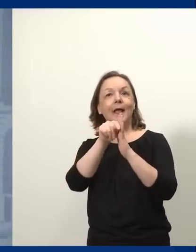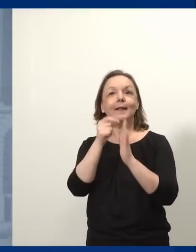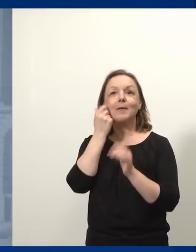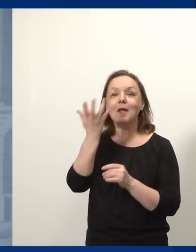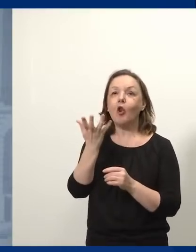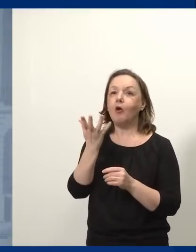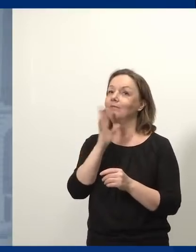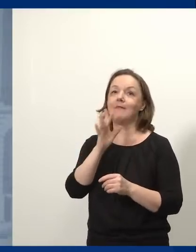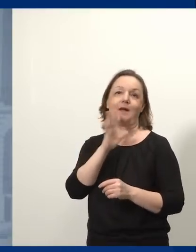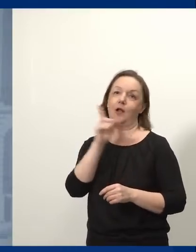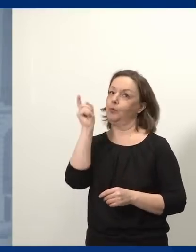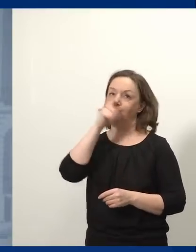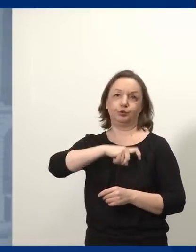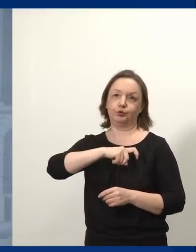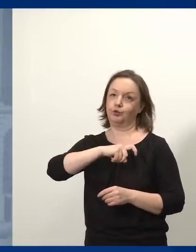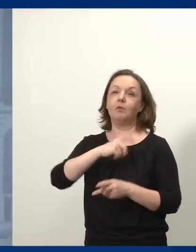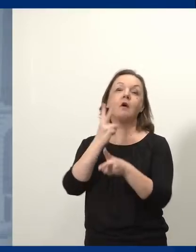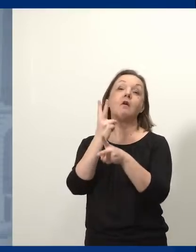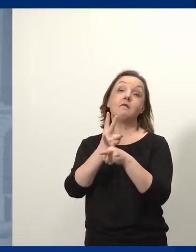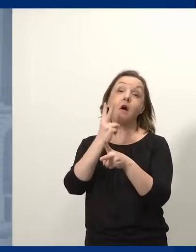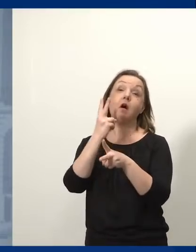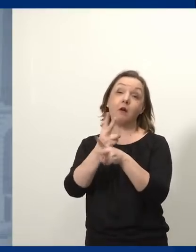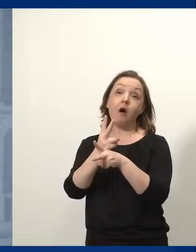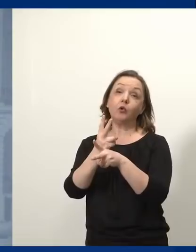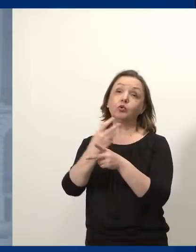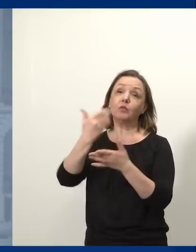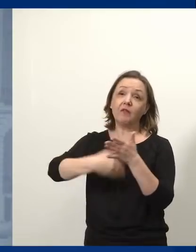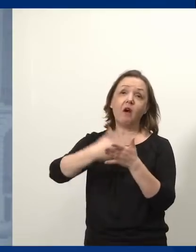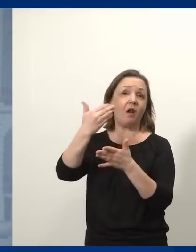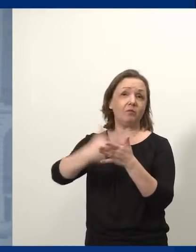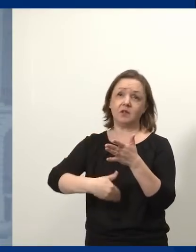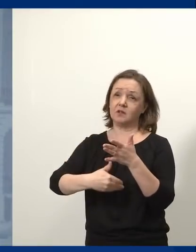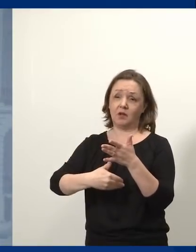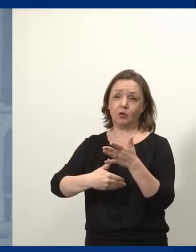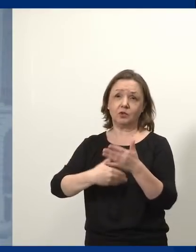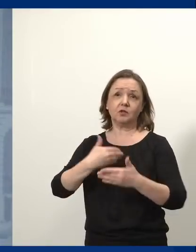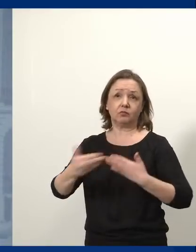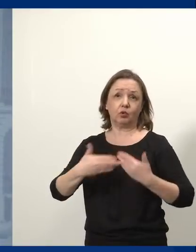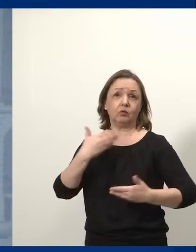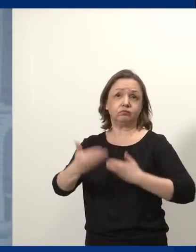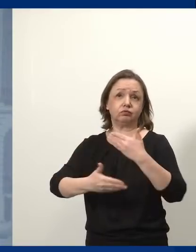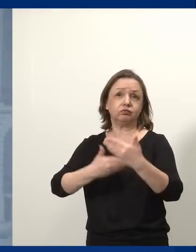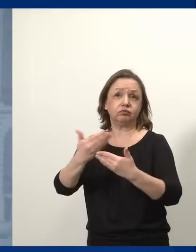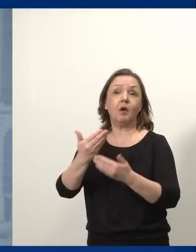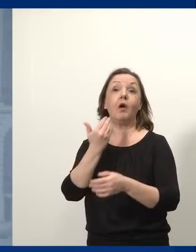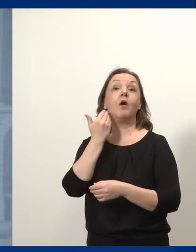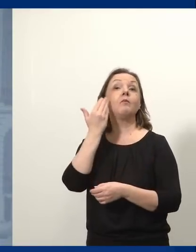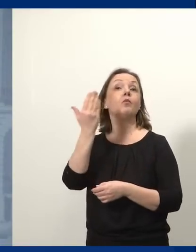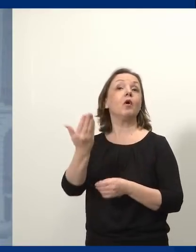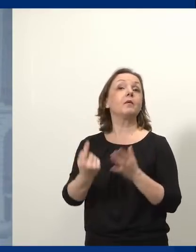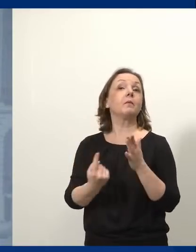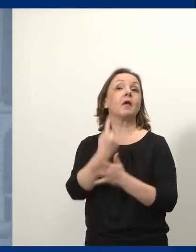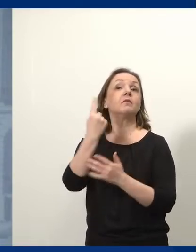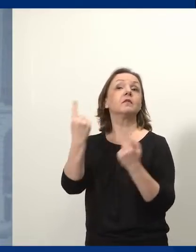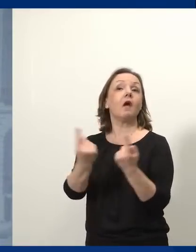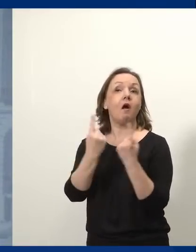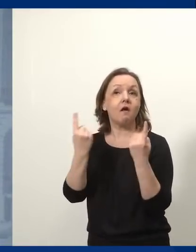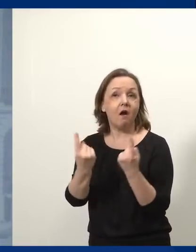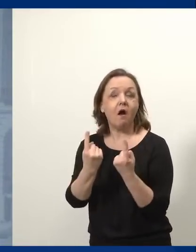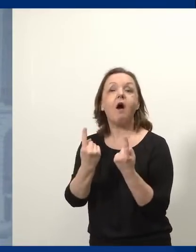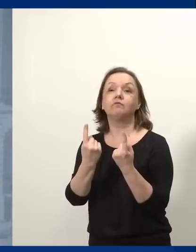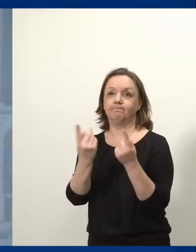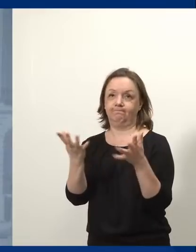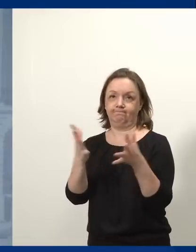antaa, mutta tätä varautumista tehdään ja valmistelutyötä tehdään, että kun sellainen hetki voi hyvin tulla,